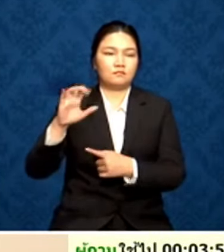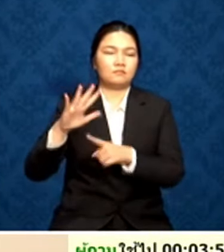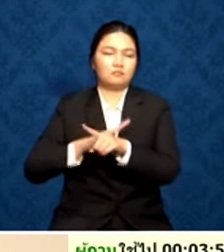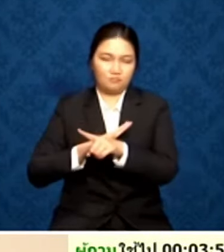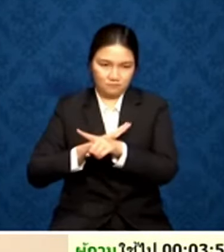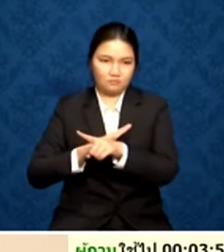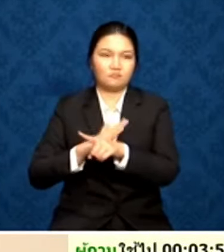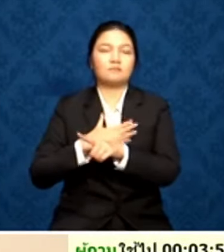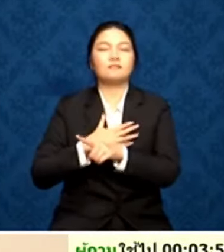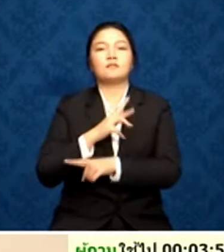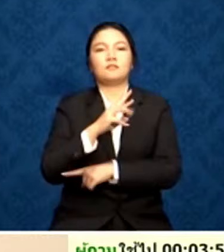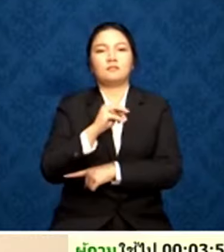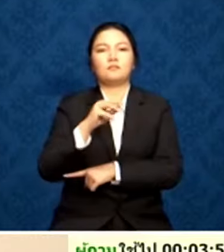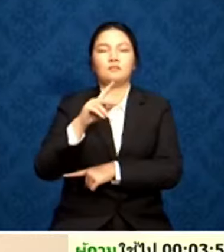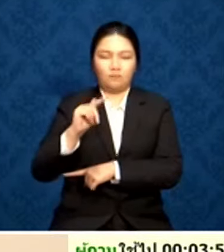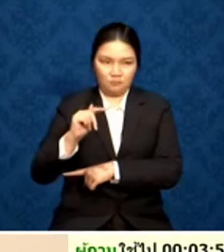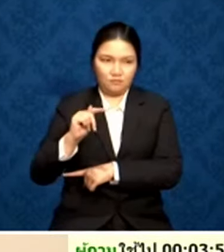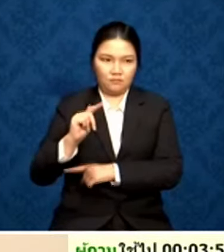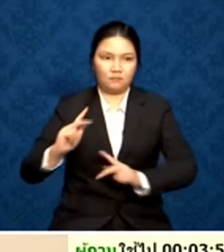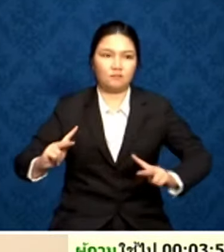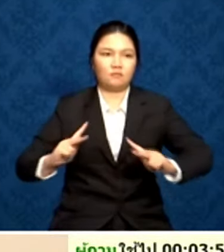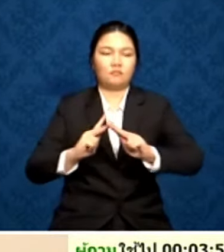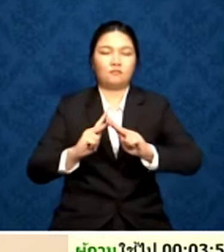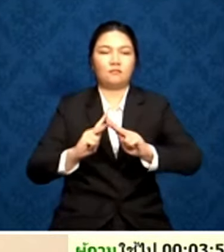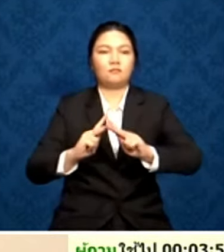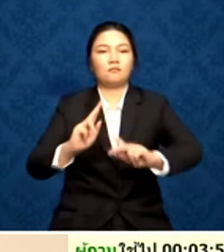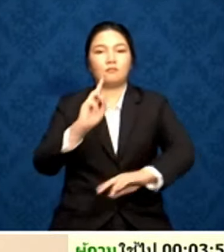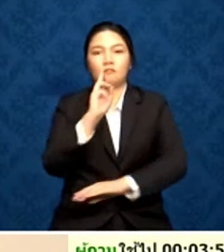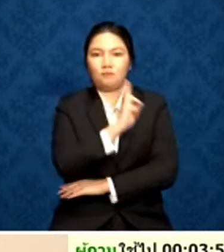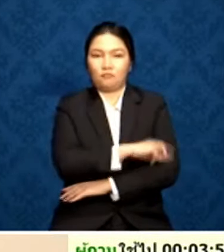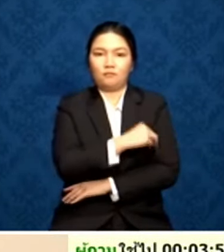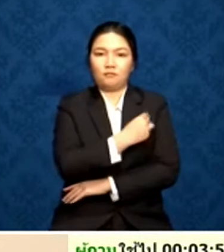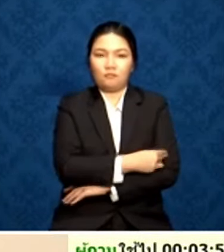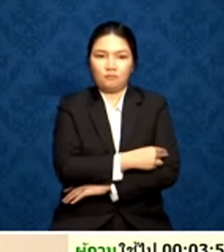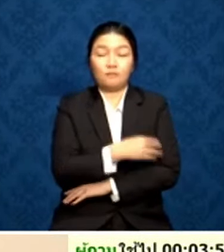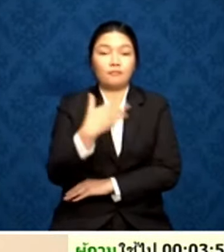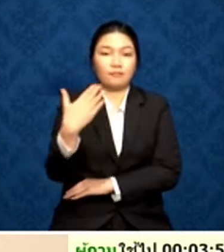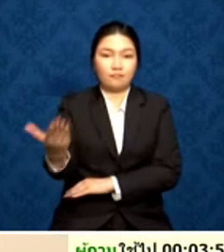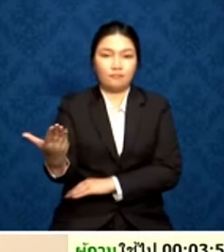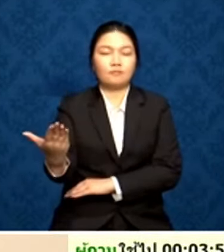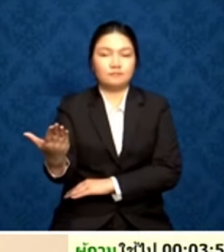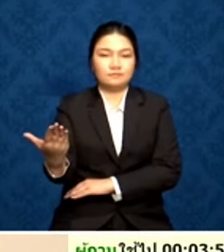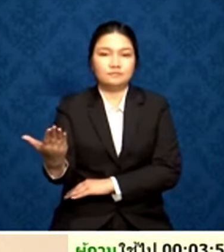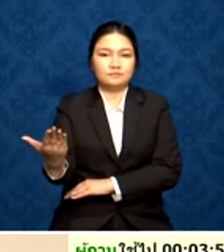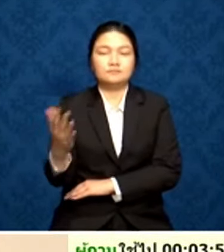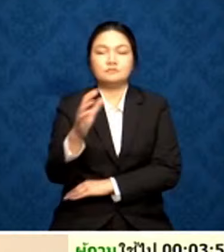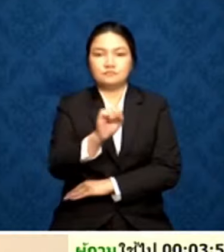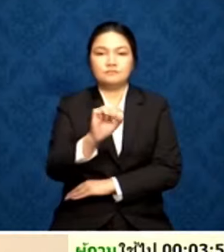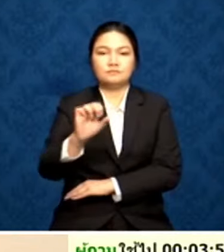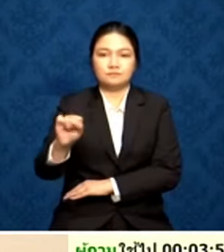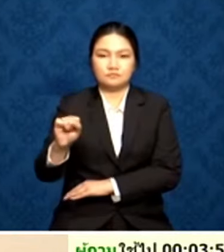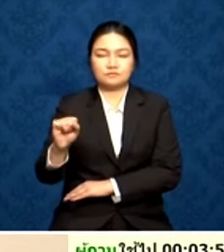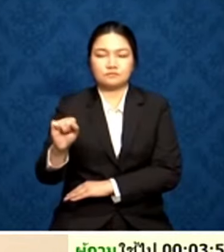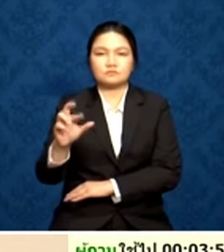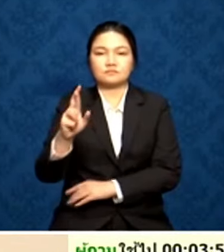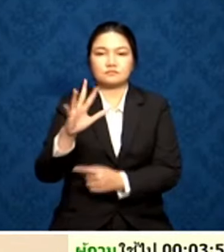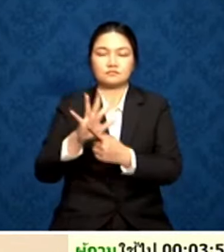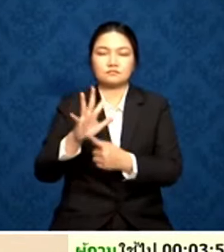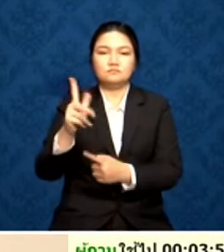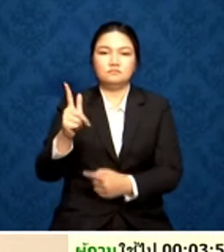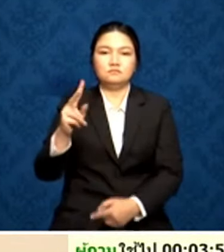ขขอตอบกระทู้ถามของนางสาวรัชรส